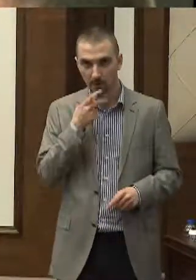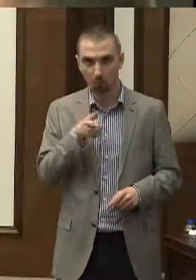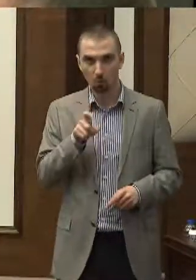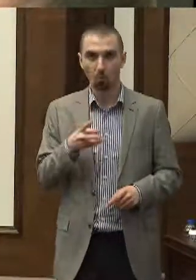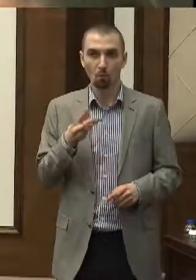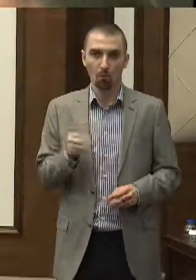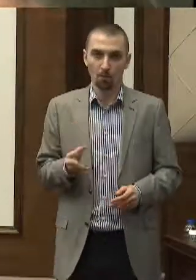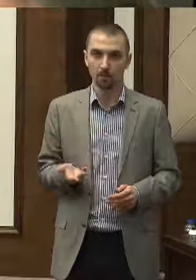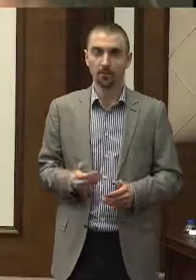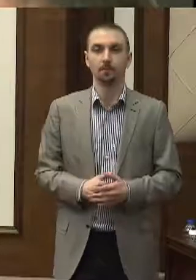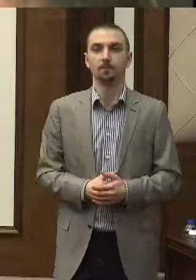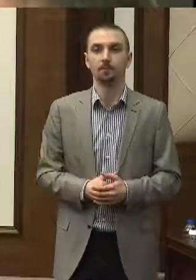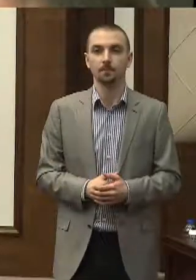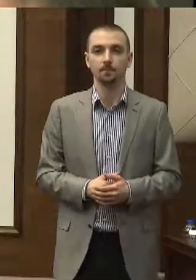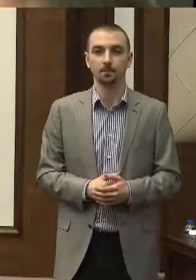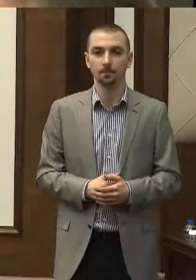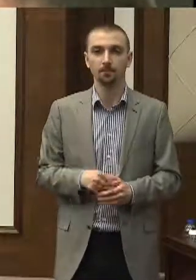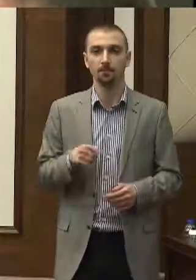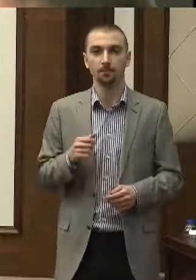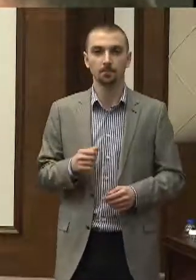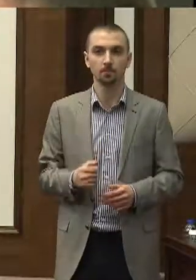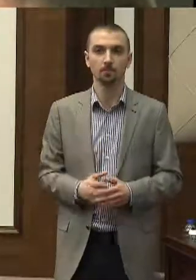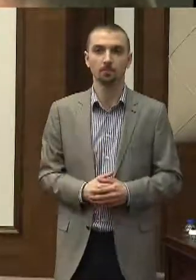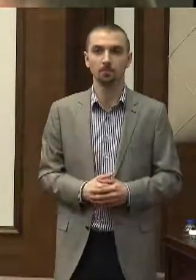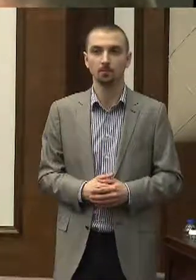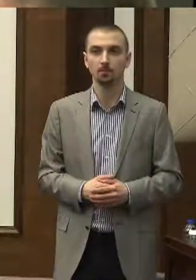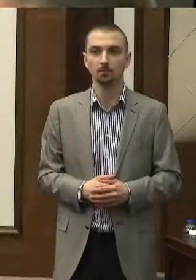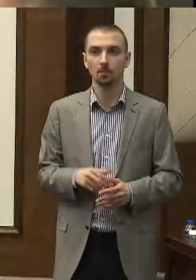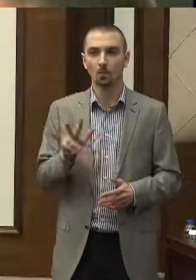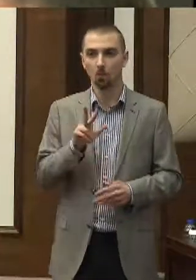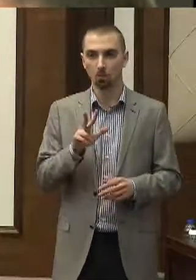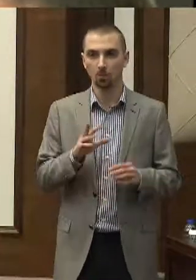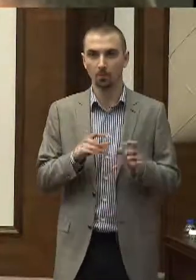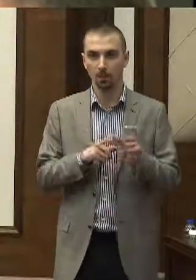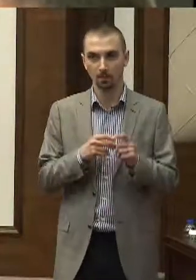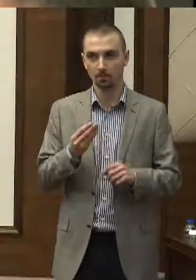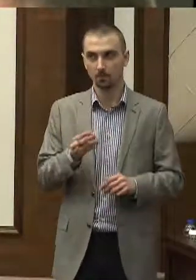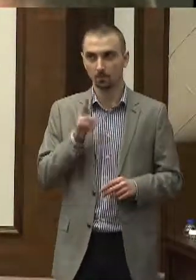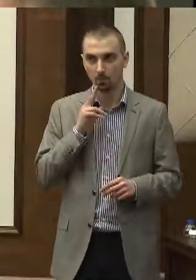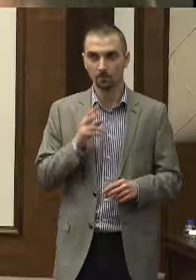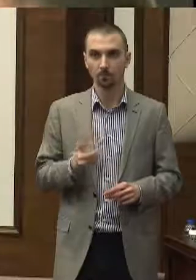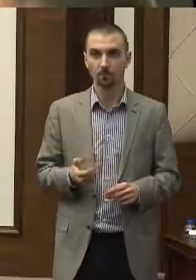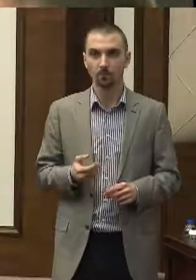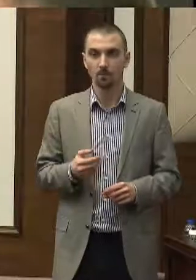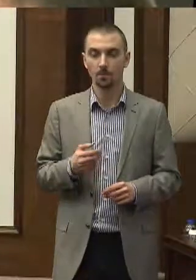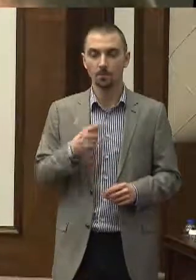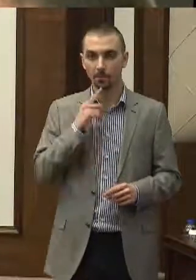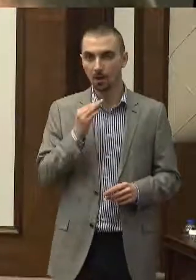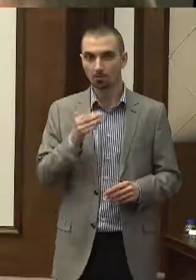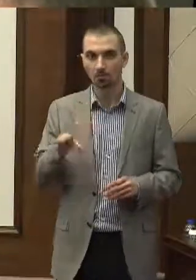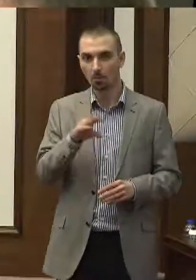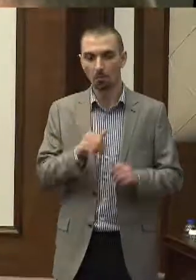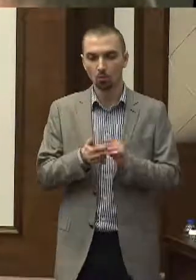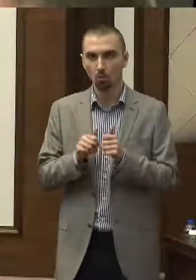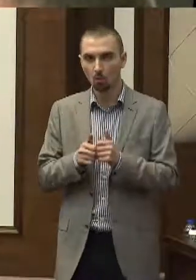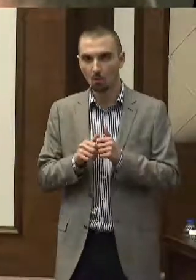İlçemiz dışında resmi müsabaka giden son 30 saniye kadar tamam. En çok. Takım ve sporcum araç desteği konusunda eksik kaldık